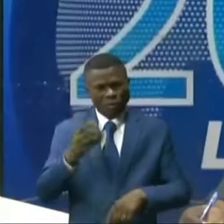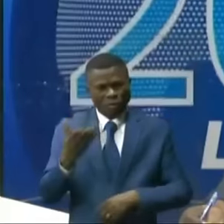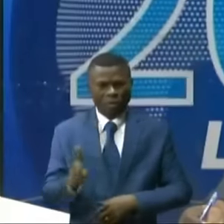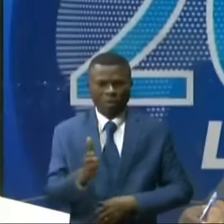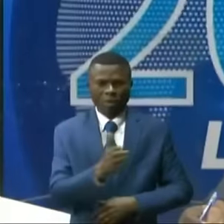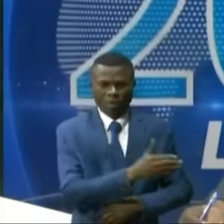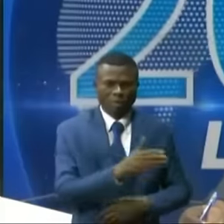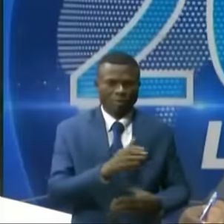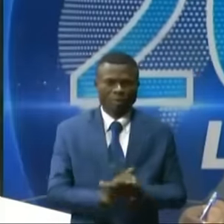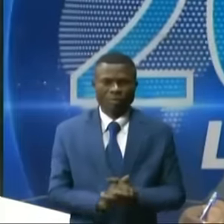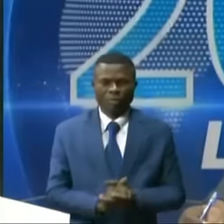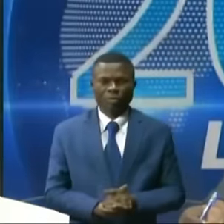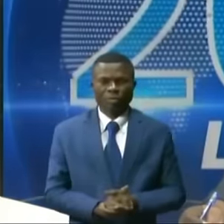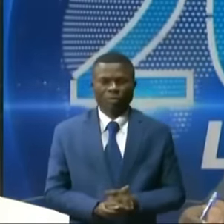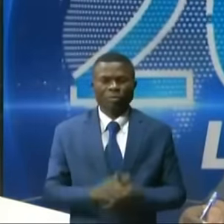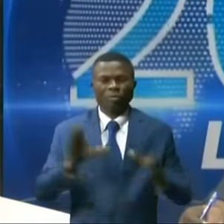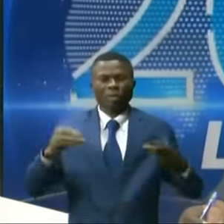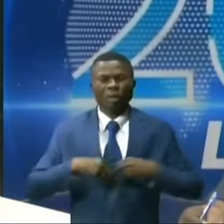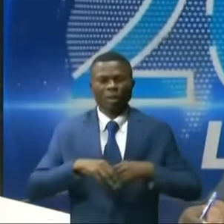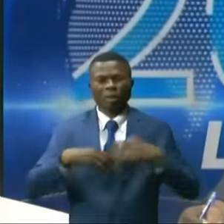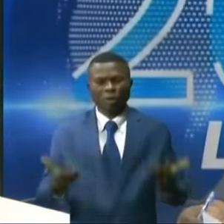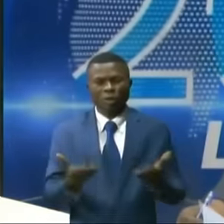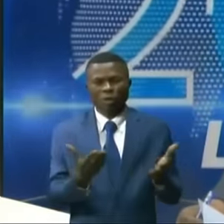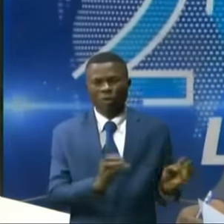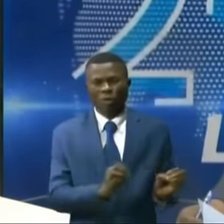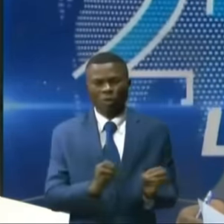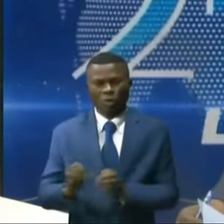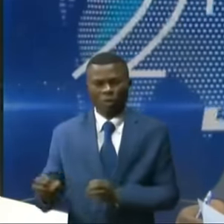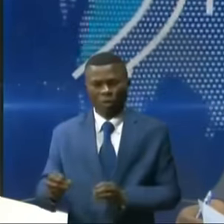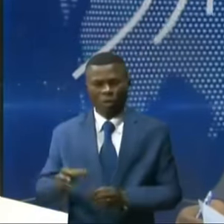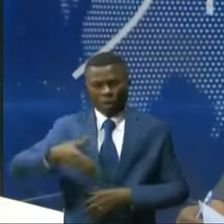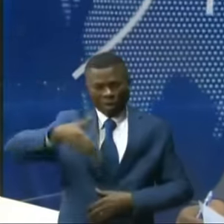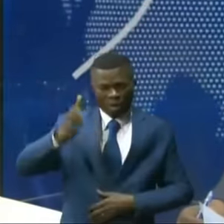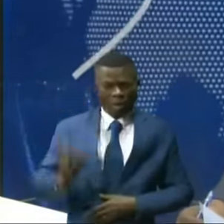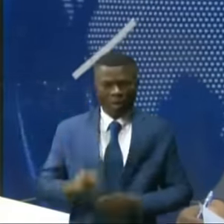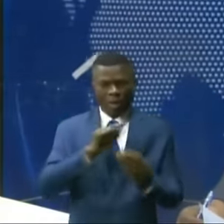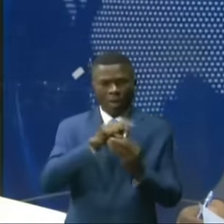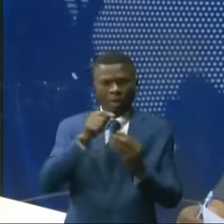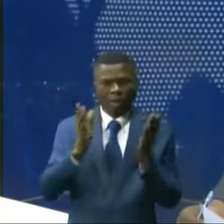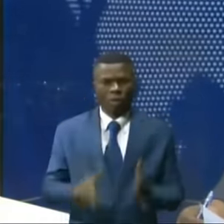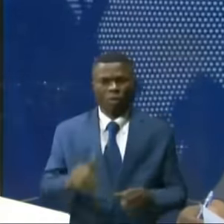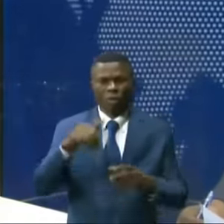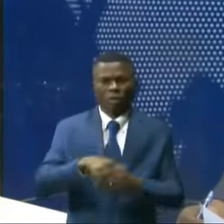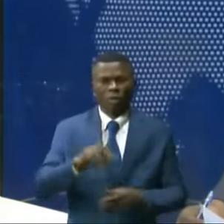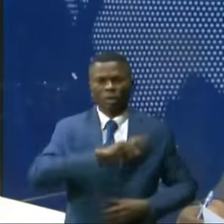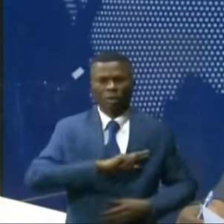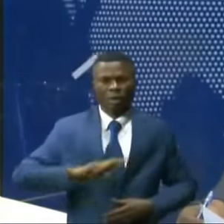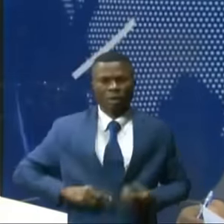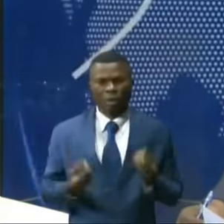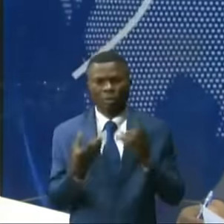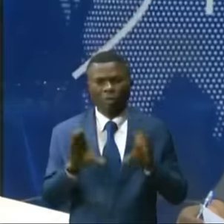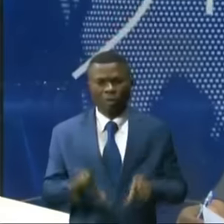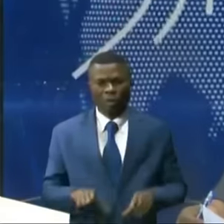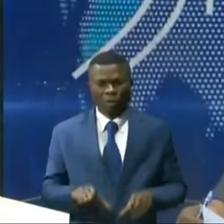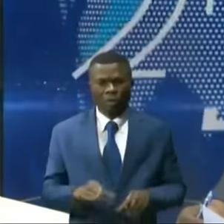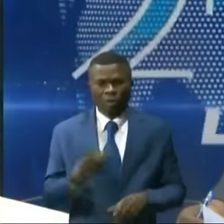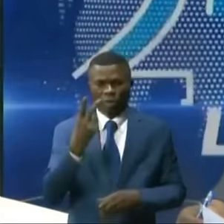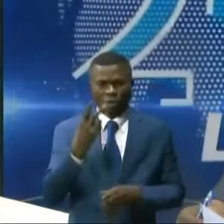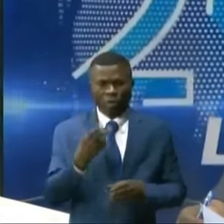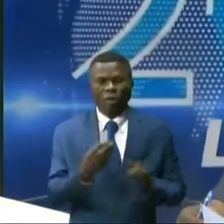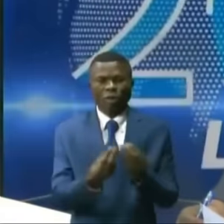irréversibles comment accède-t-on à l'organisation des experts comptables en République démocratique du Congo il y a deux